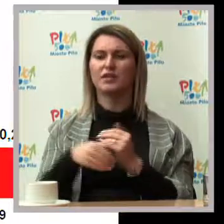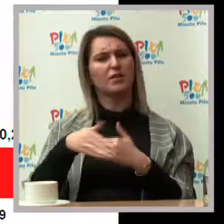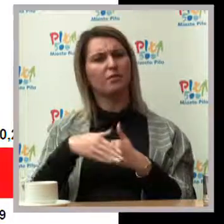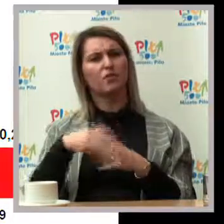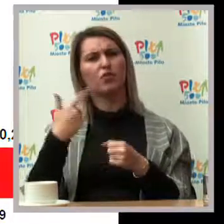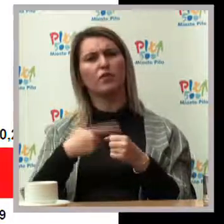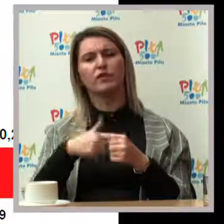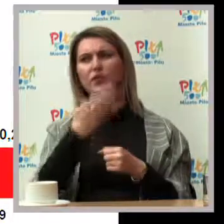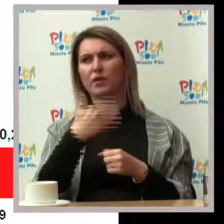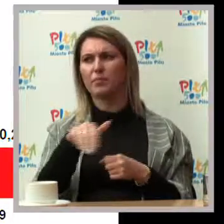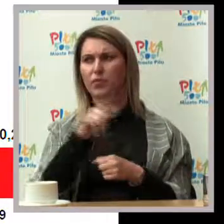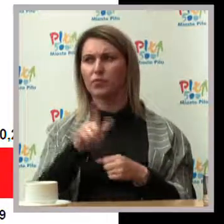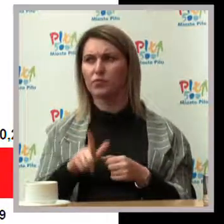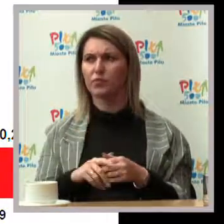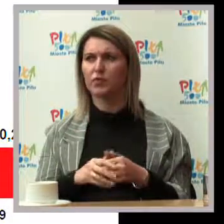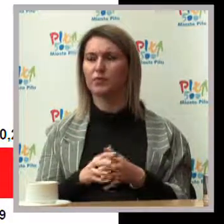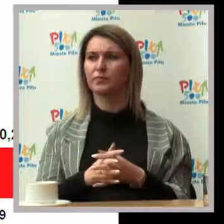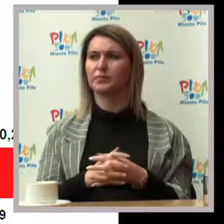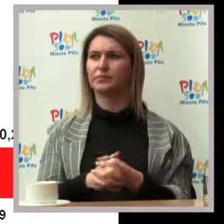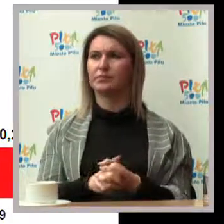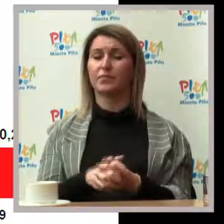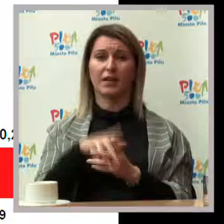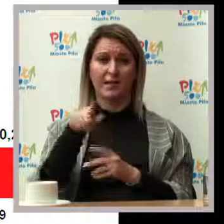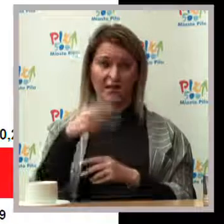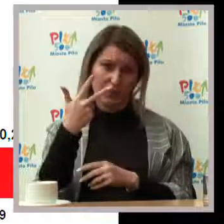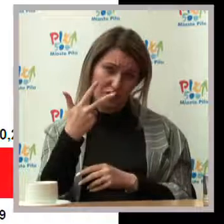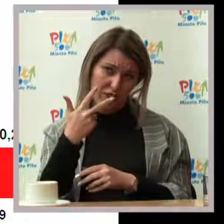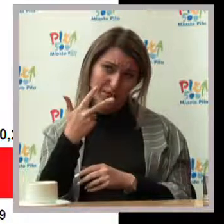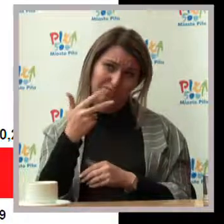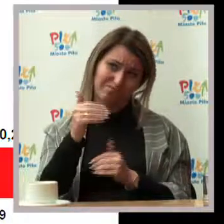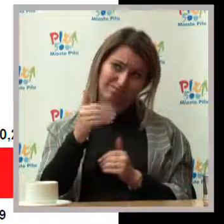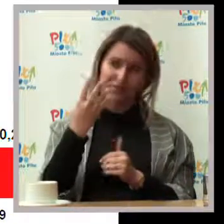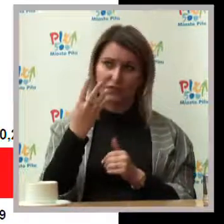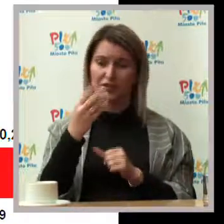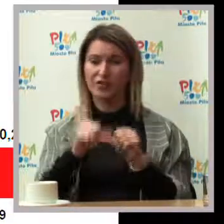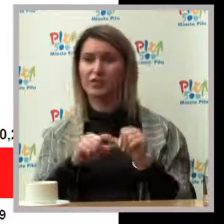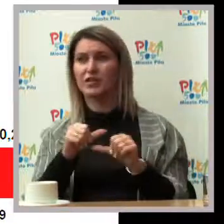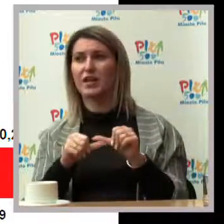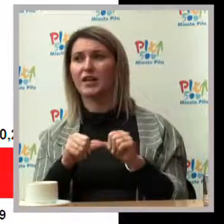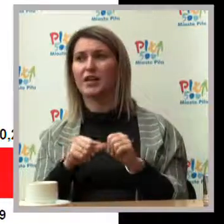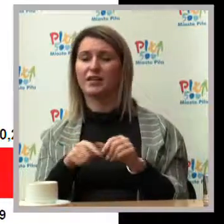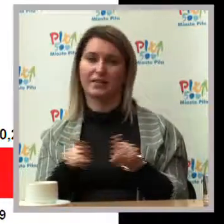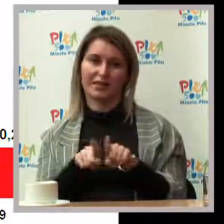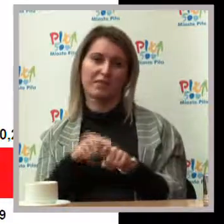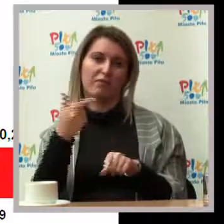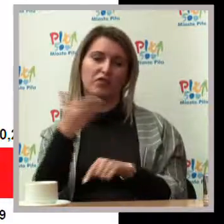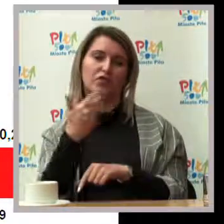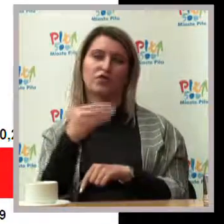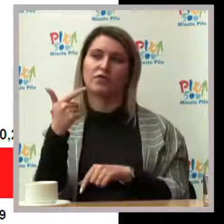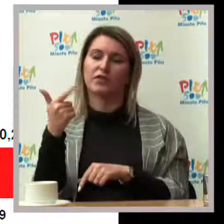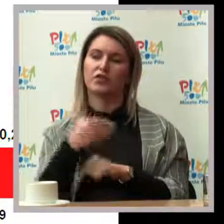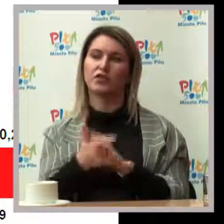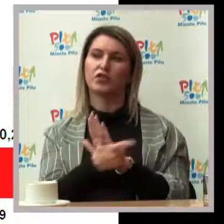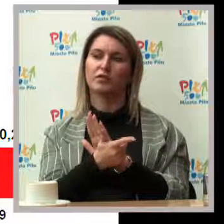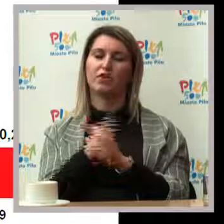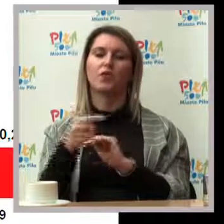co mówiłam nieco wcześniej. Te trzy lata, właściwie cztery, bo w roku 2017 również w głównej mierze dochody